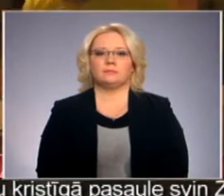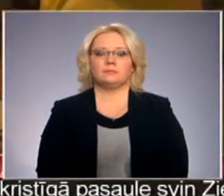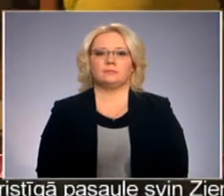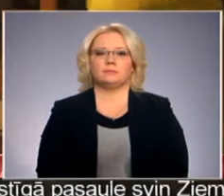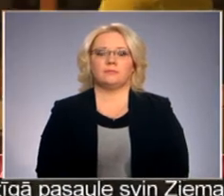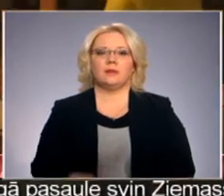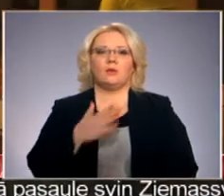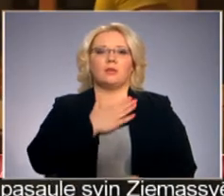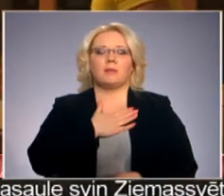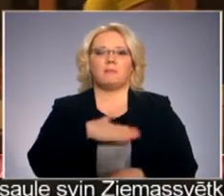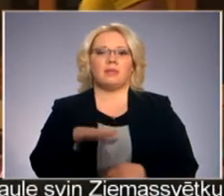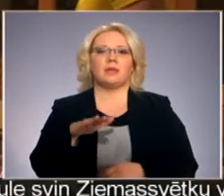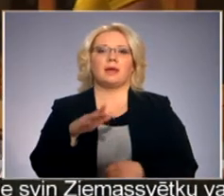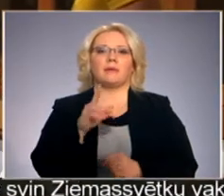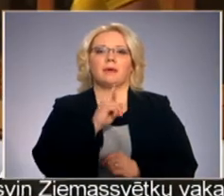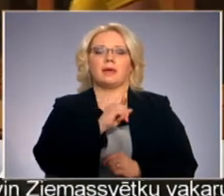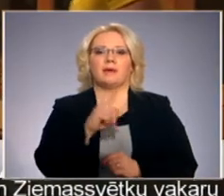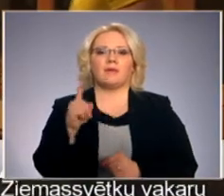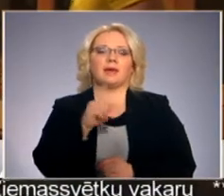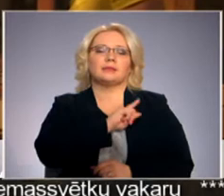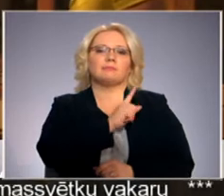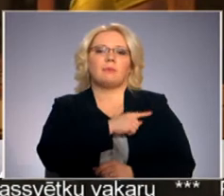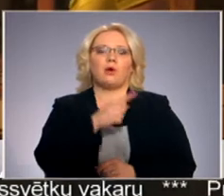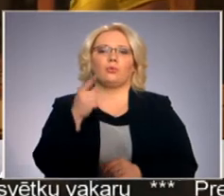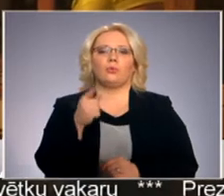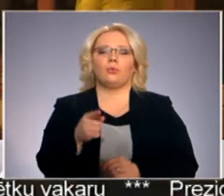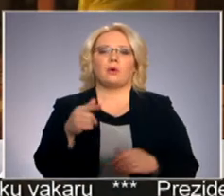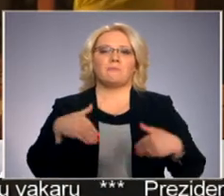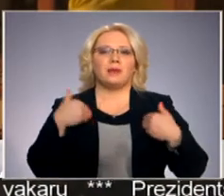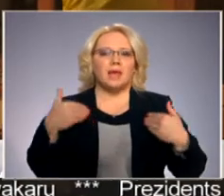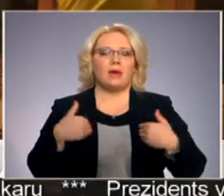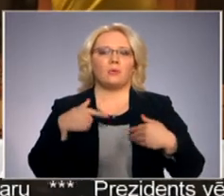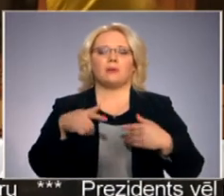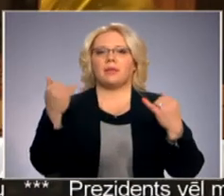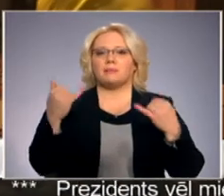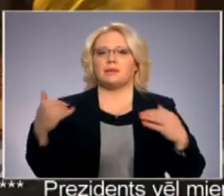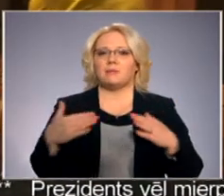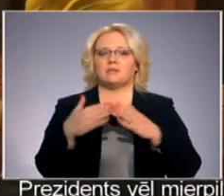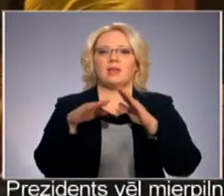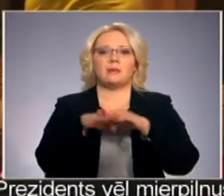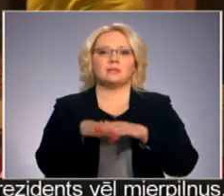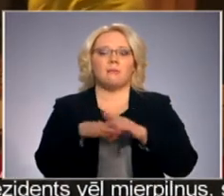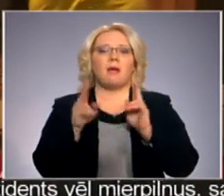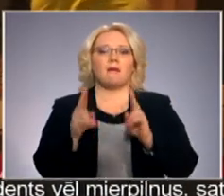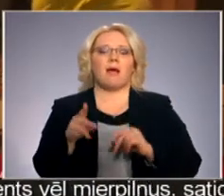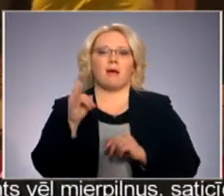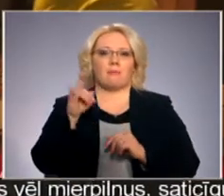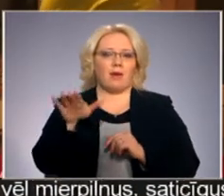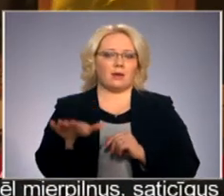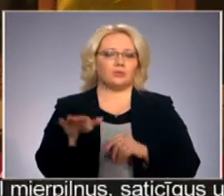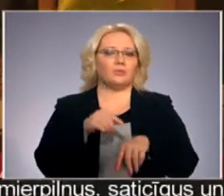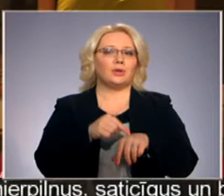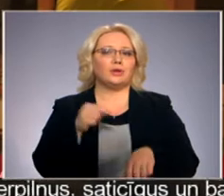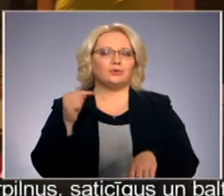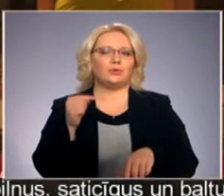Mhm. Būtu patīkami, ja ik viens spētu to prieku par tiem Ziemassvētkiem saglabāt tā kā bērns. Un